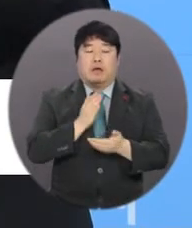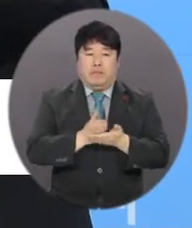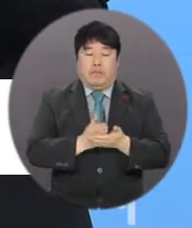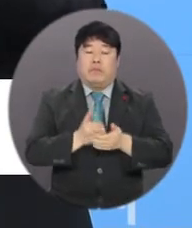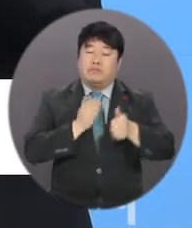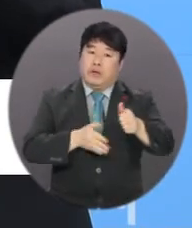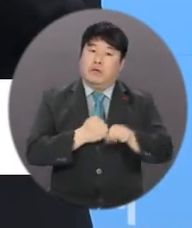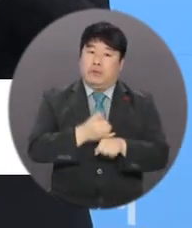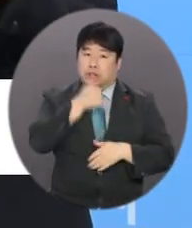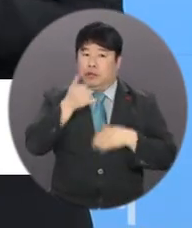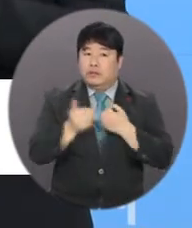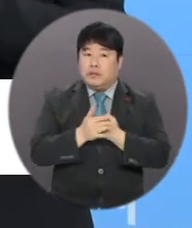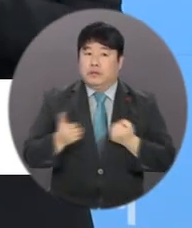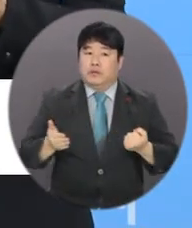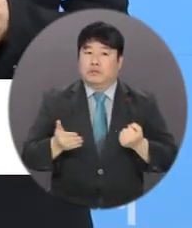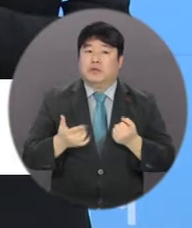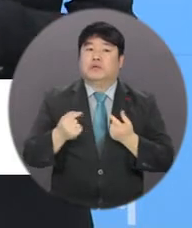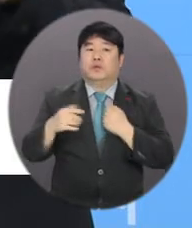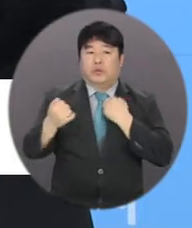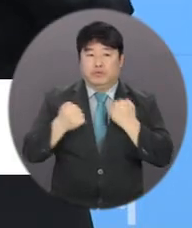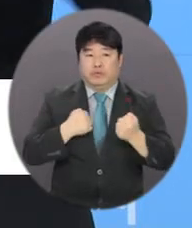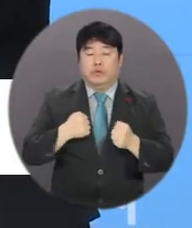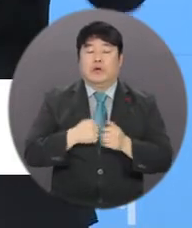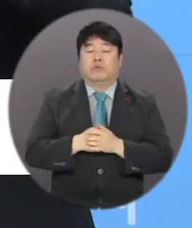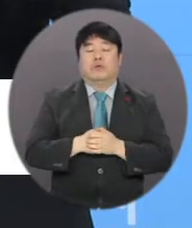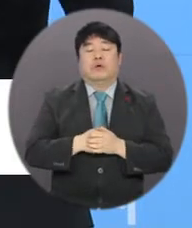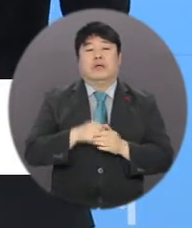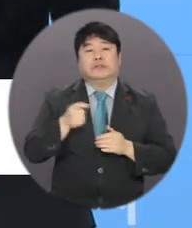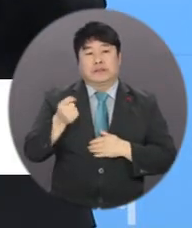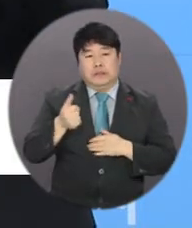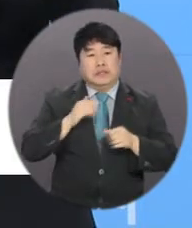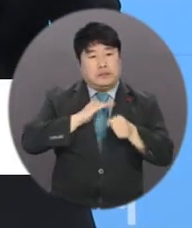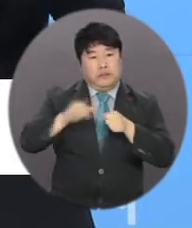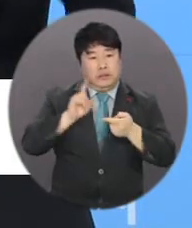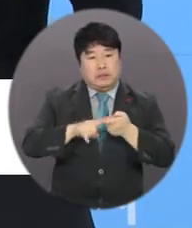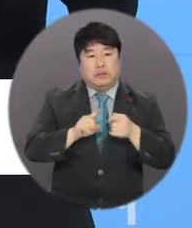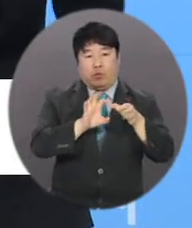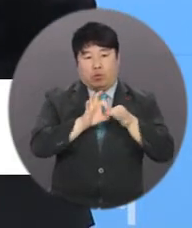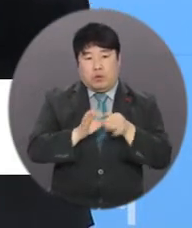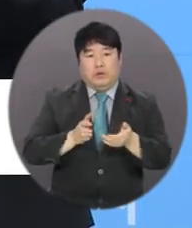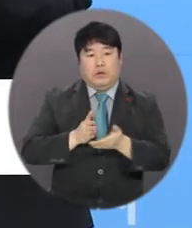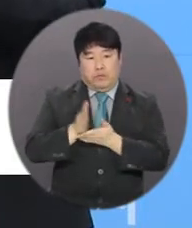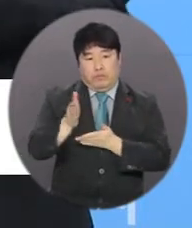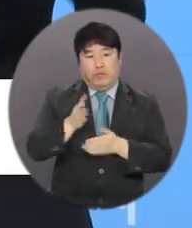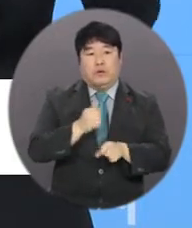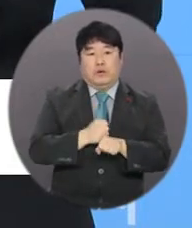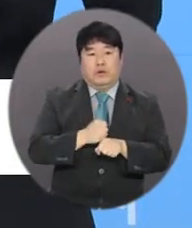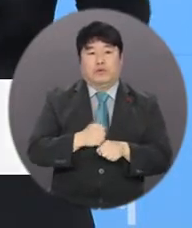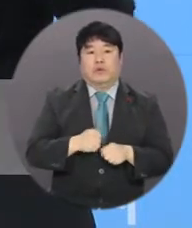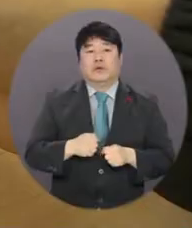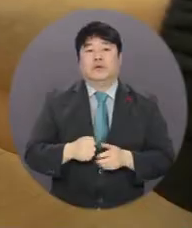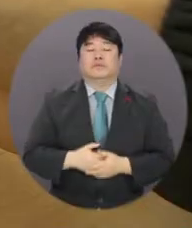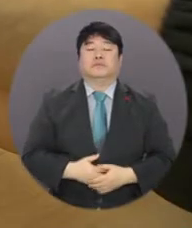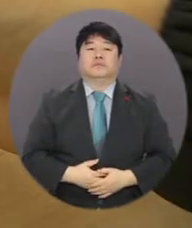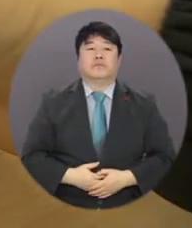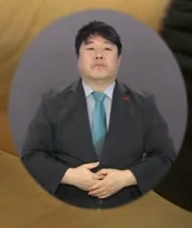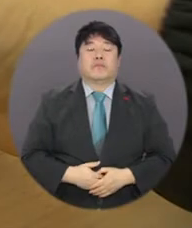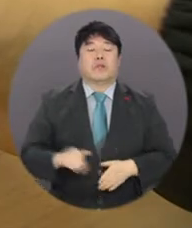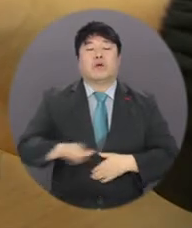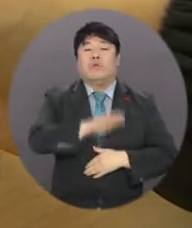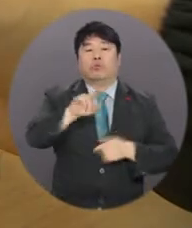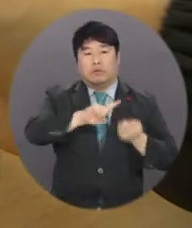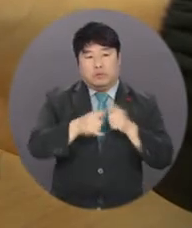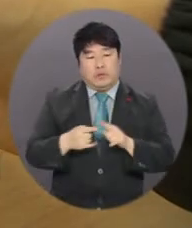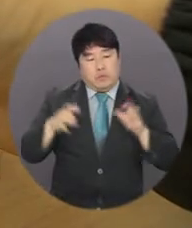상황이기 때문에 그럼에도 불구하고 이런 세부 수칙에 대해서는 관련 부서 중대본하고 함께 협의해 보도록 하겠습니다.